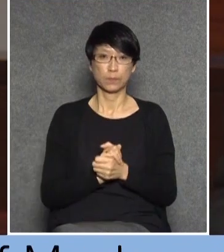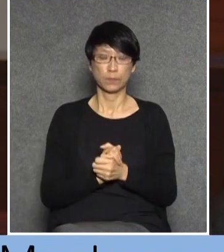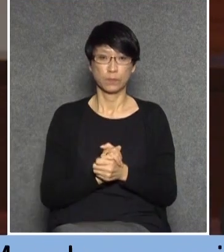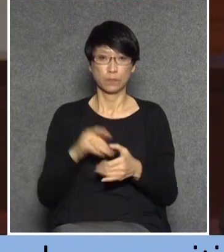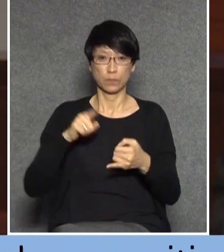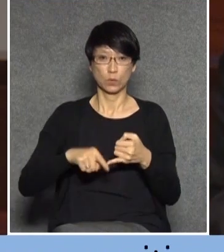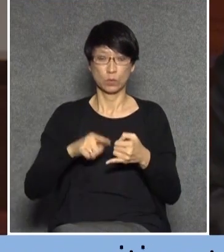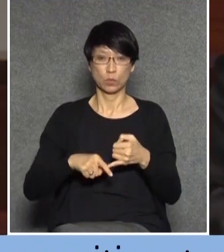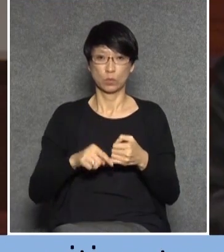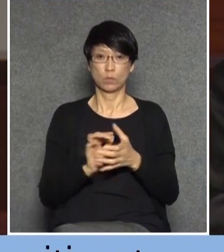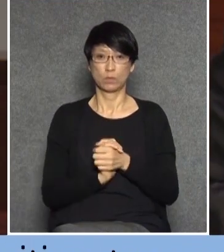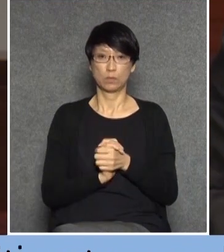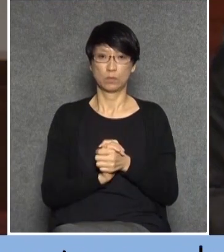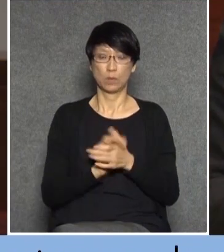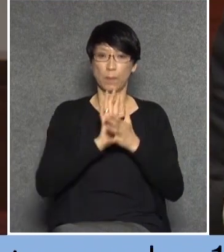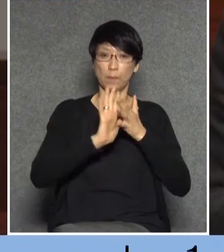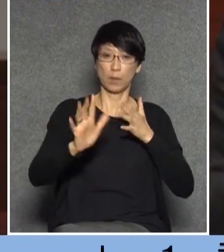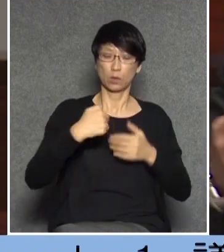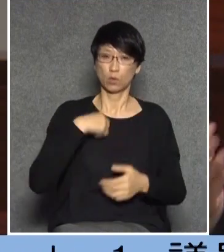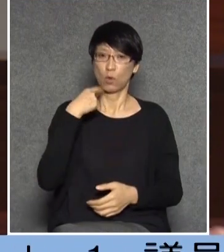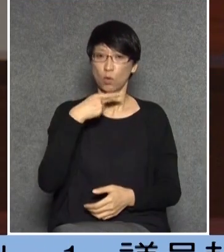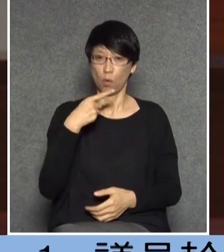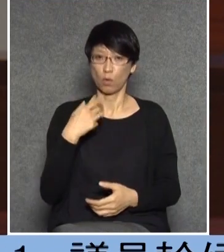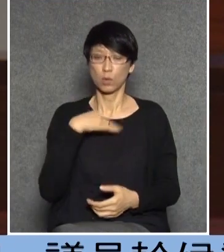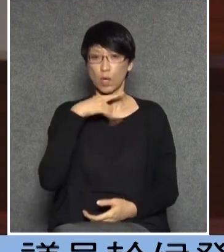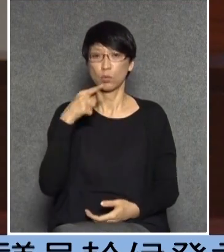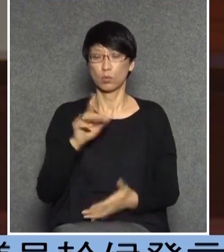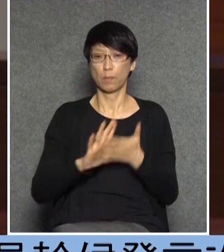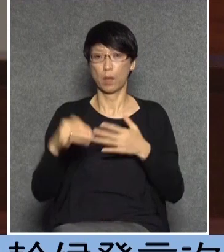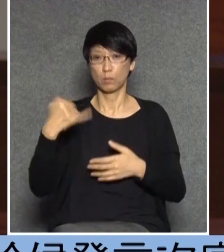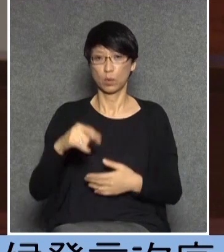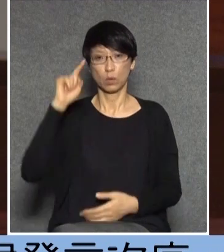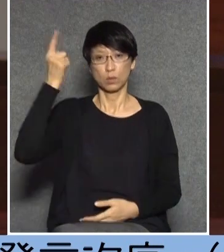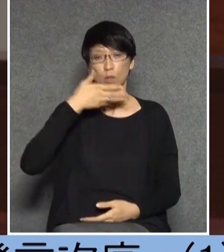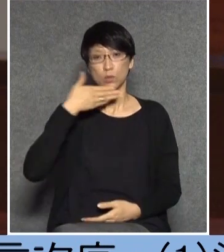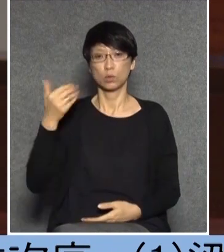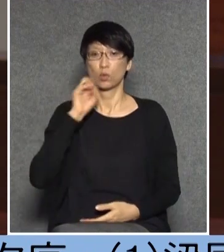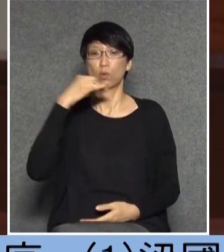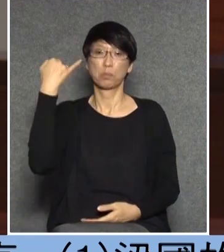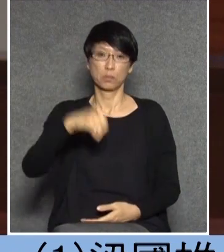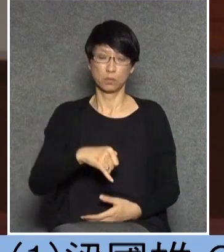部分係咪排到我講啦，排唔到我都係唔講噶啦。聽朝你都唔俾我哋講噶啦，又。